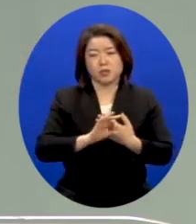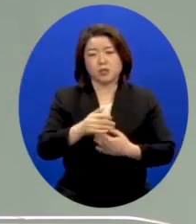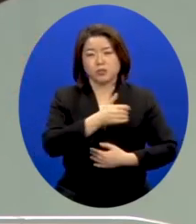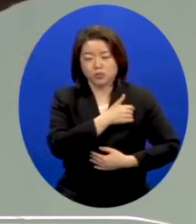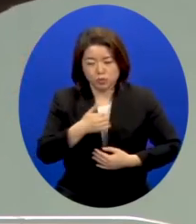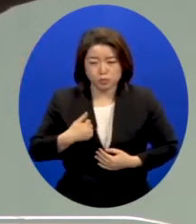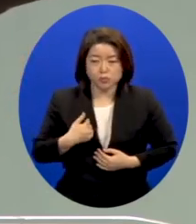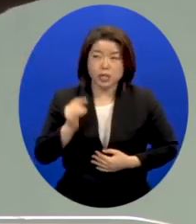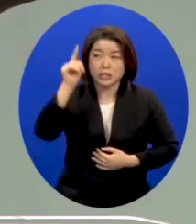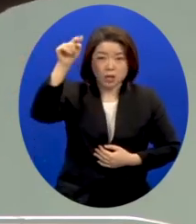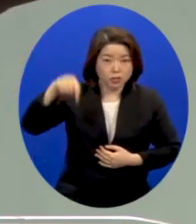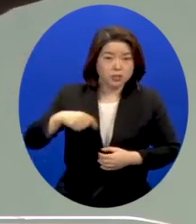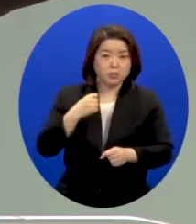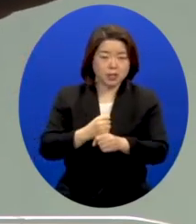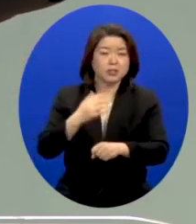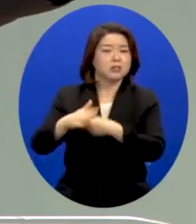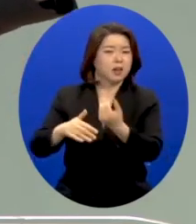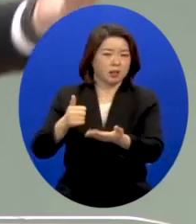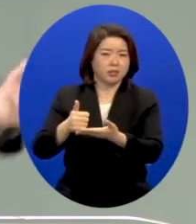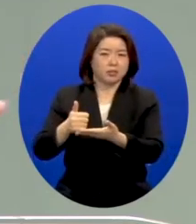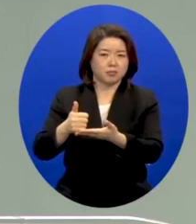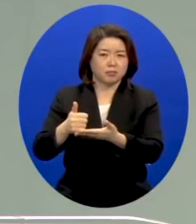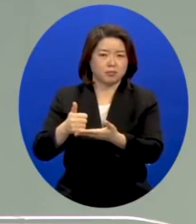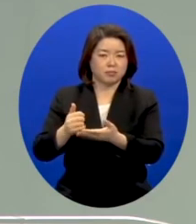천지를 지으신 하나님 이십니다